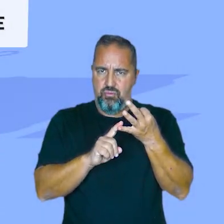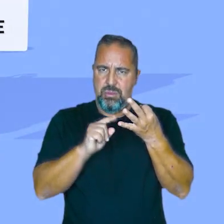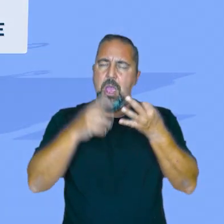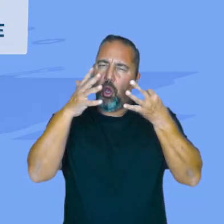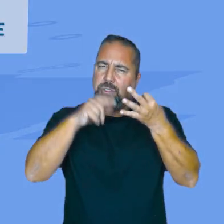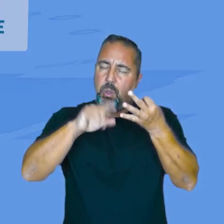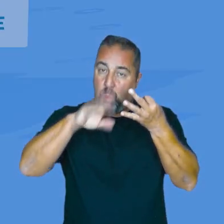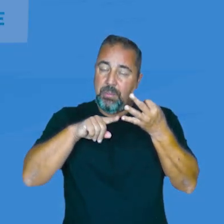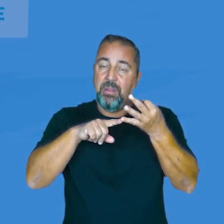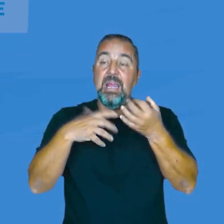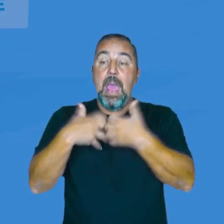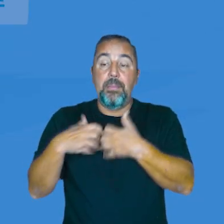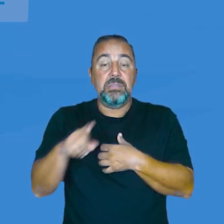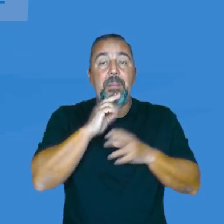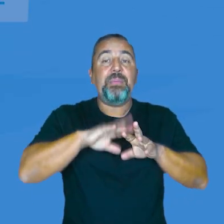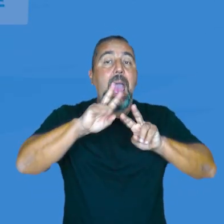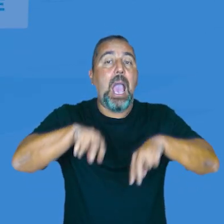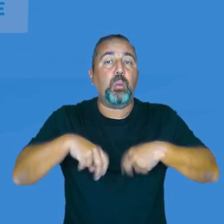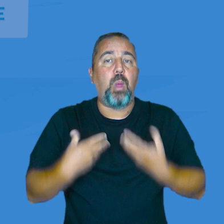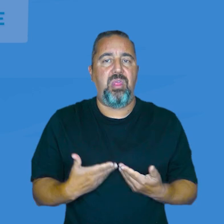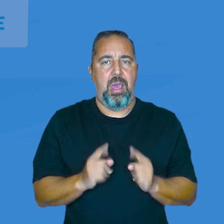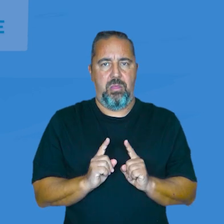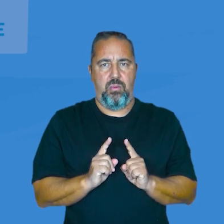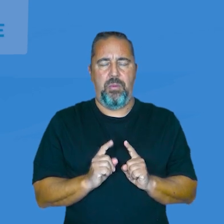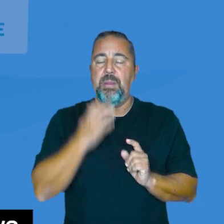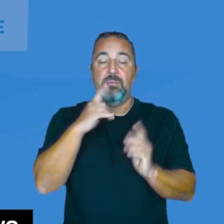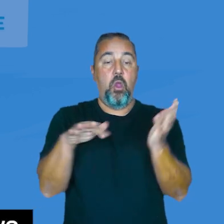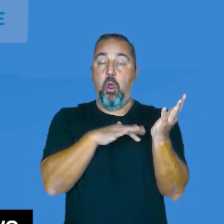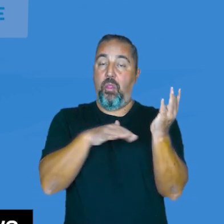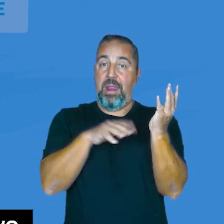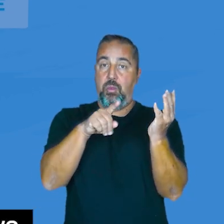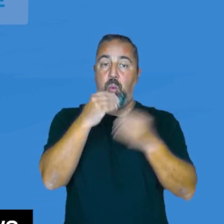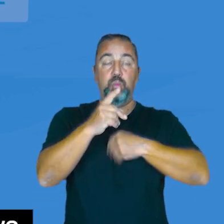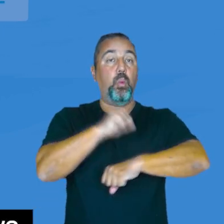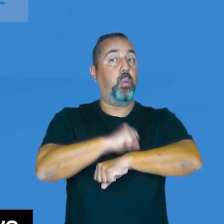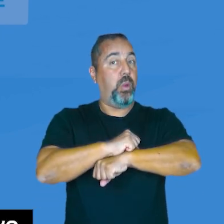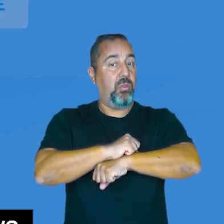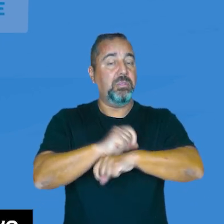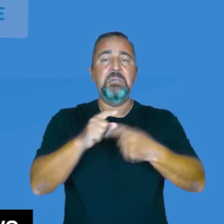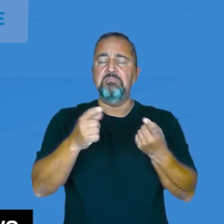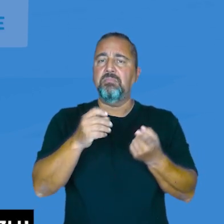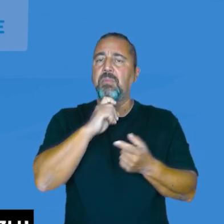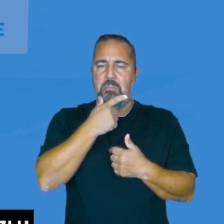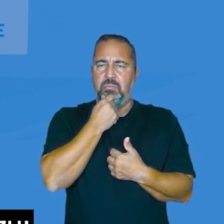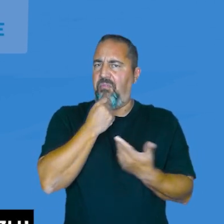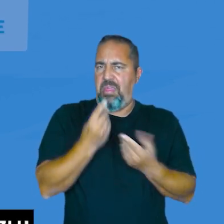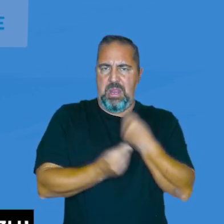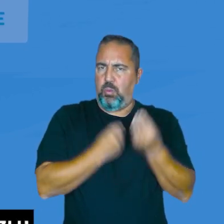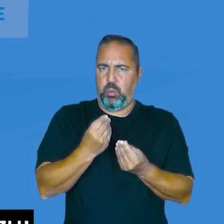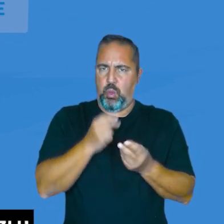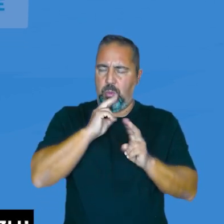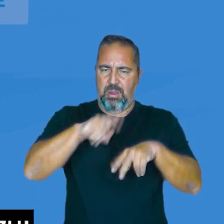Hirugarren eta azken aholkua zure gailuak eguneratuta izatea da. Zure ordenagailuaren kasuan, Windows erabiltzen